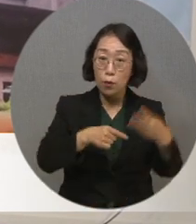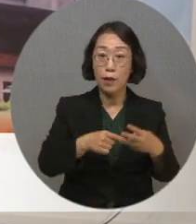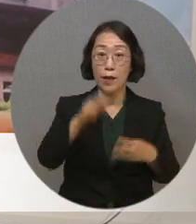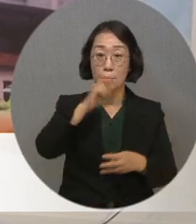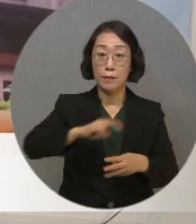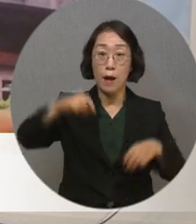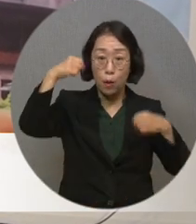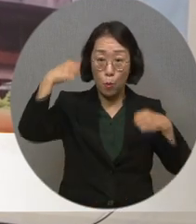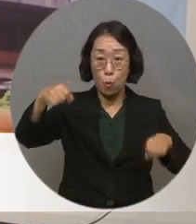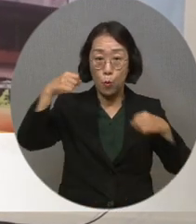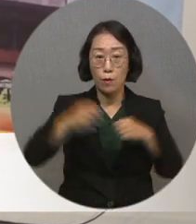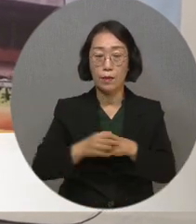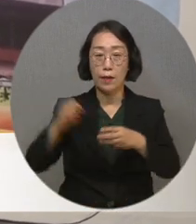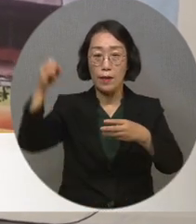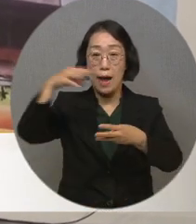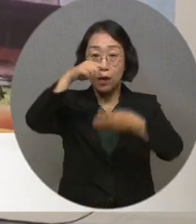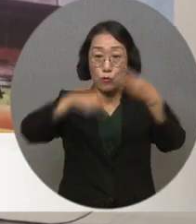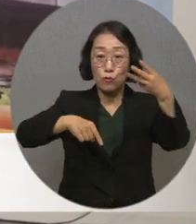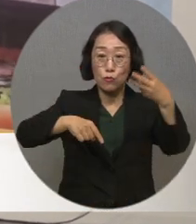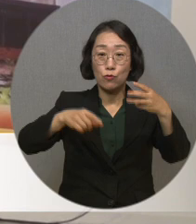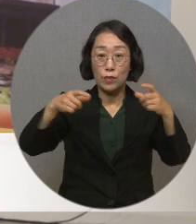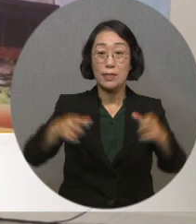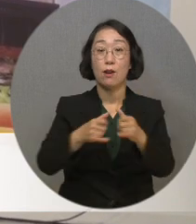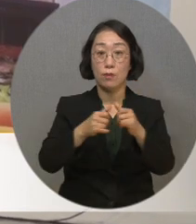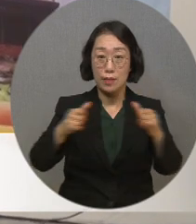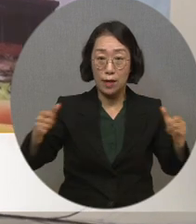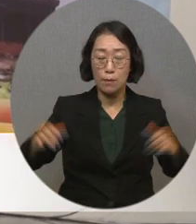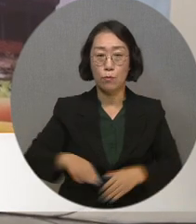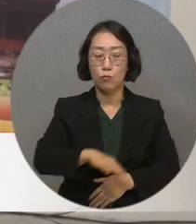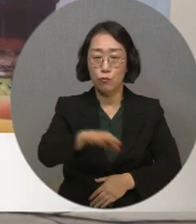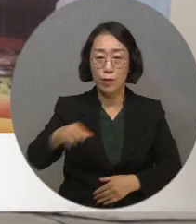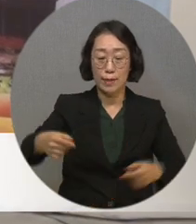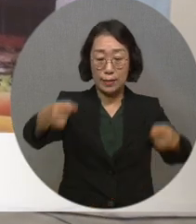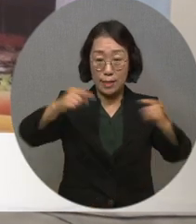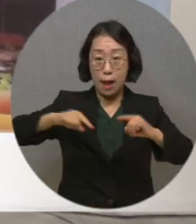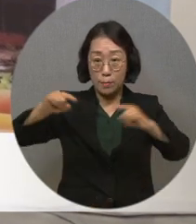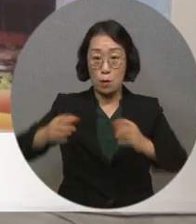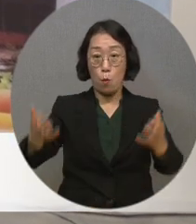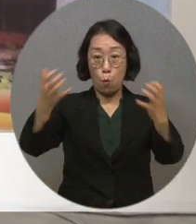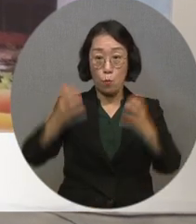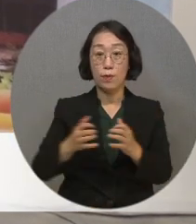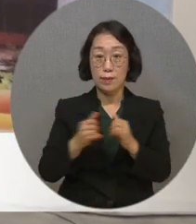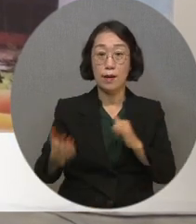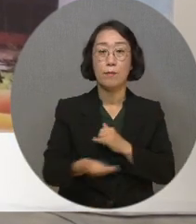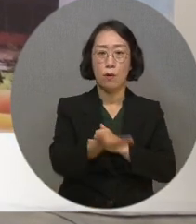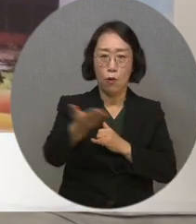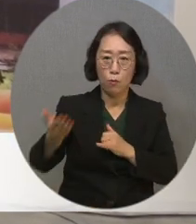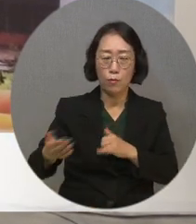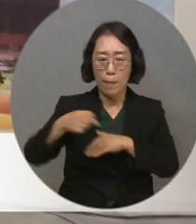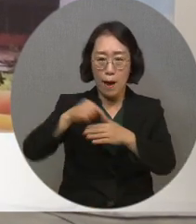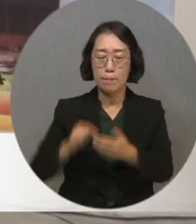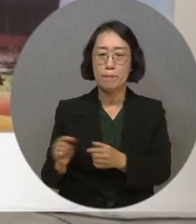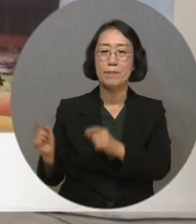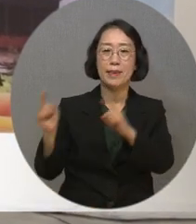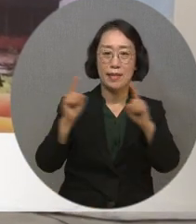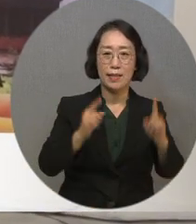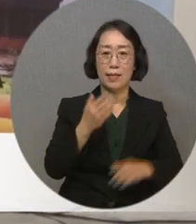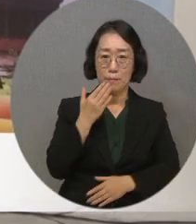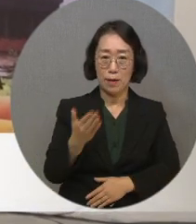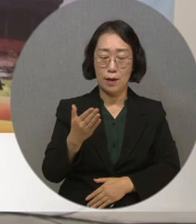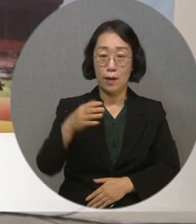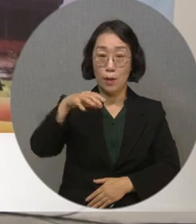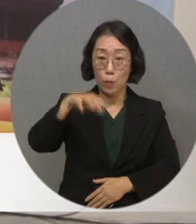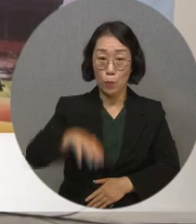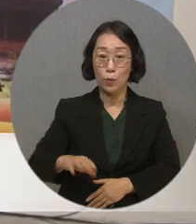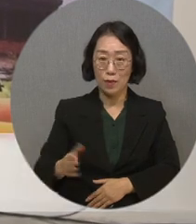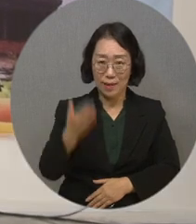통해서 양주 시민과 또 우리 참석하신 관객들이 그러한 힐링이 되고 치유가 되는 그러한 콘서트가